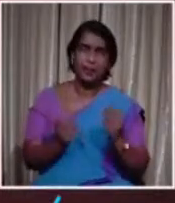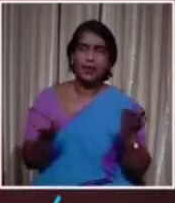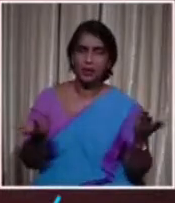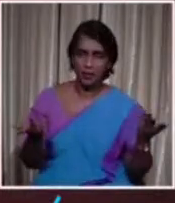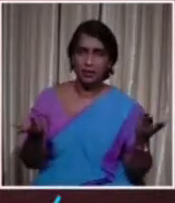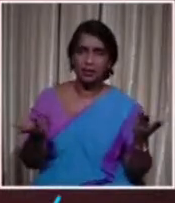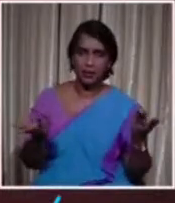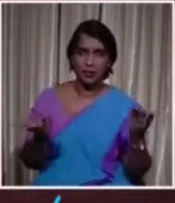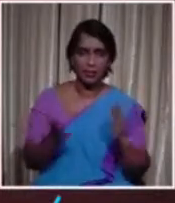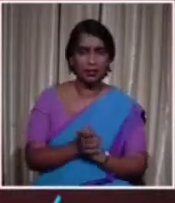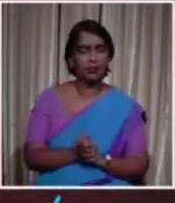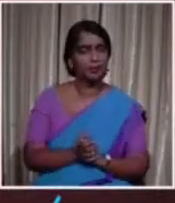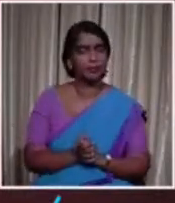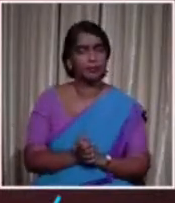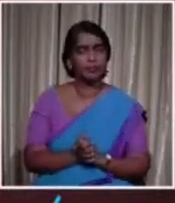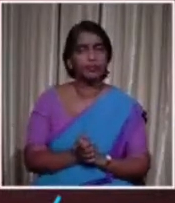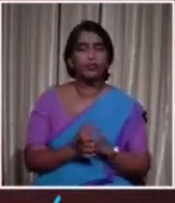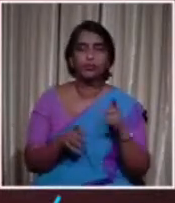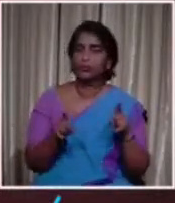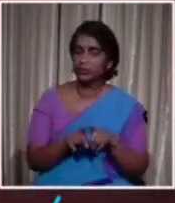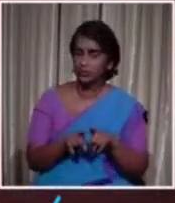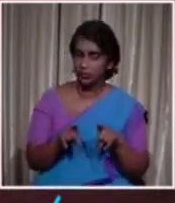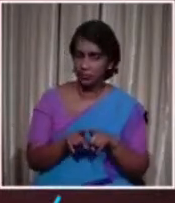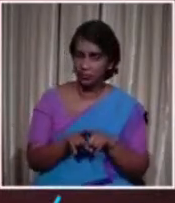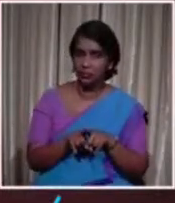නියෝජක කතානායකතුමනි. ඒ වගේම